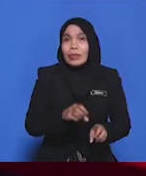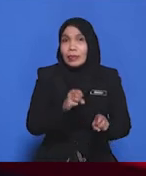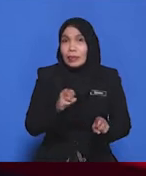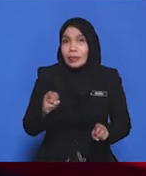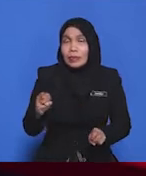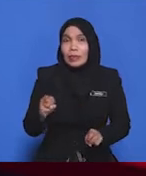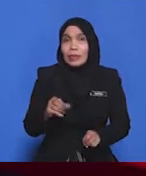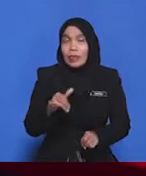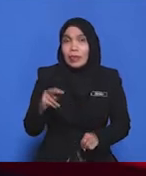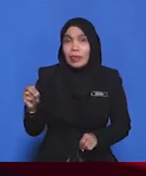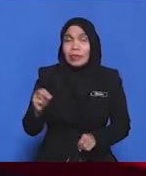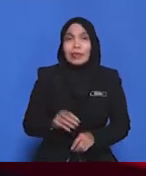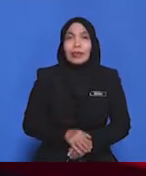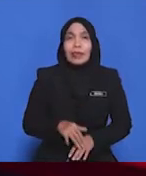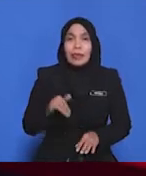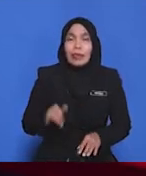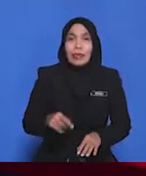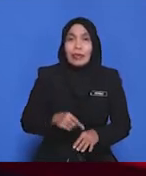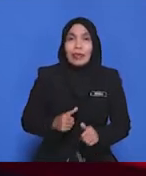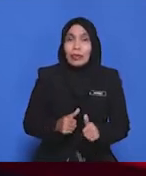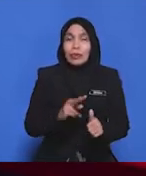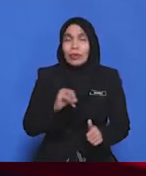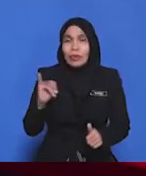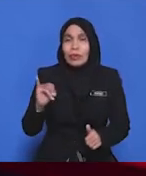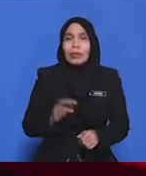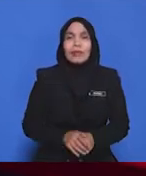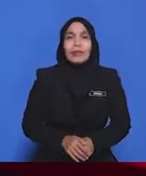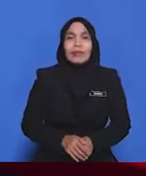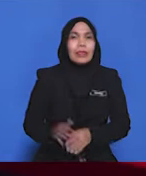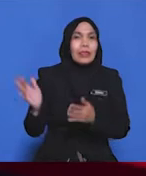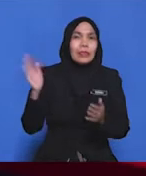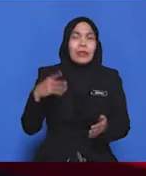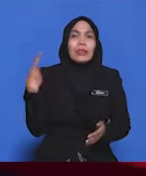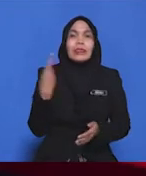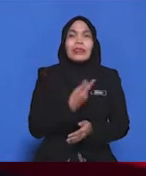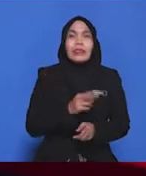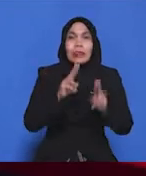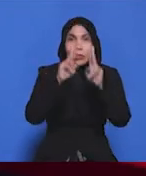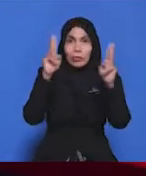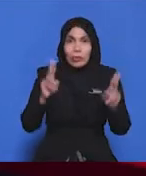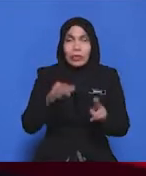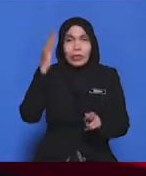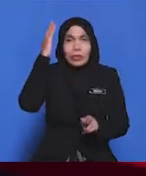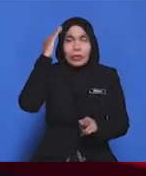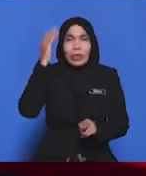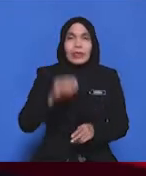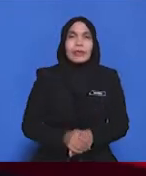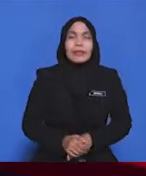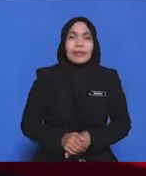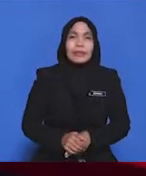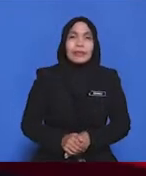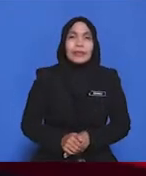Baiklah, sekarang mari kita uji minda mengenai sesi pembelajaran hari